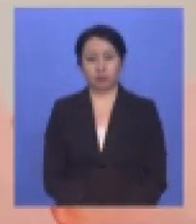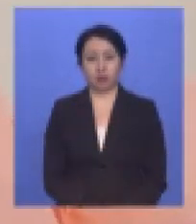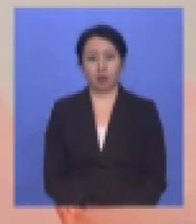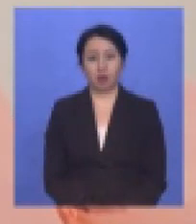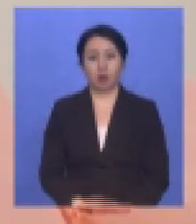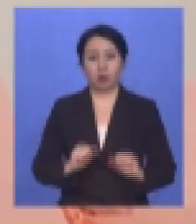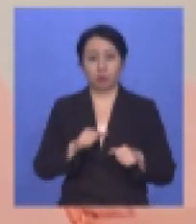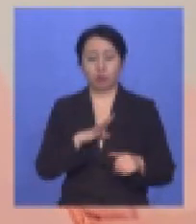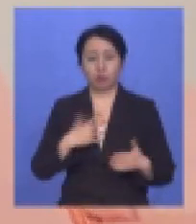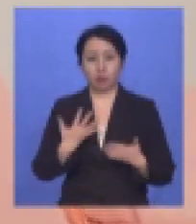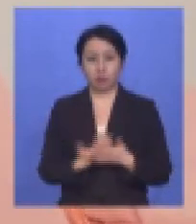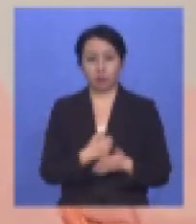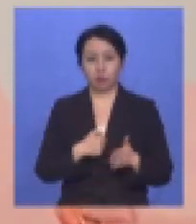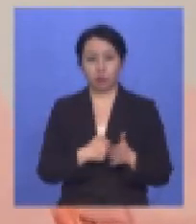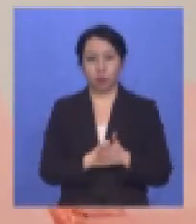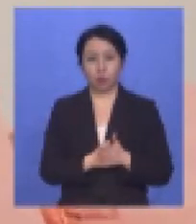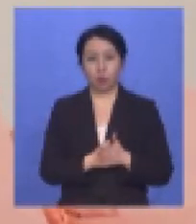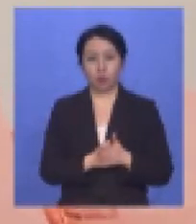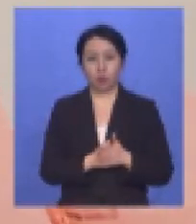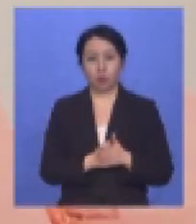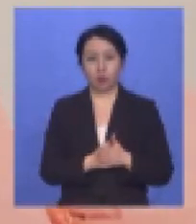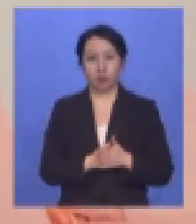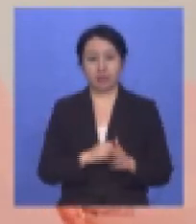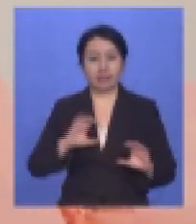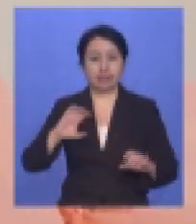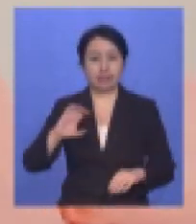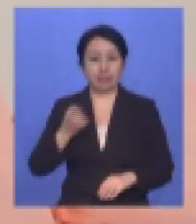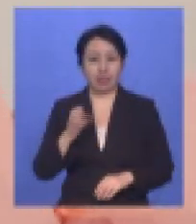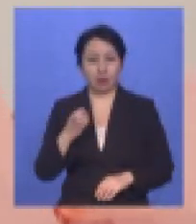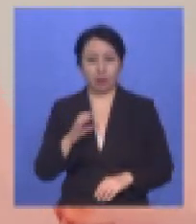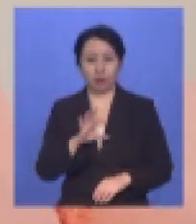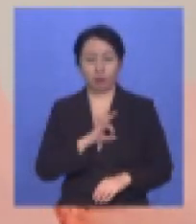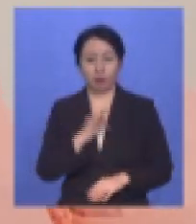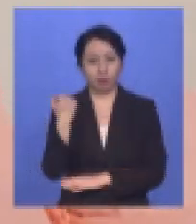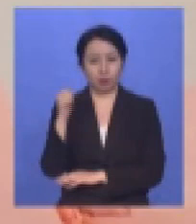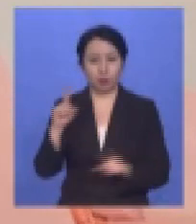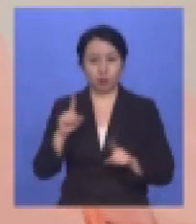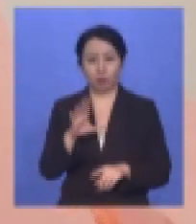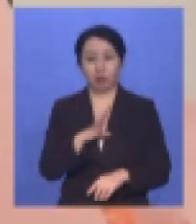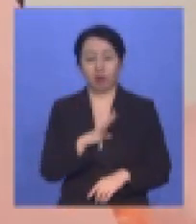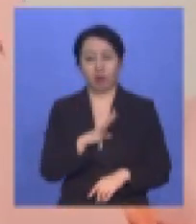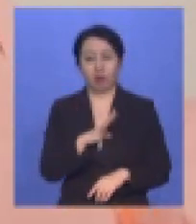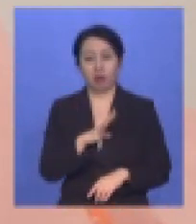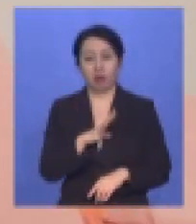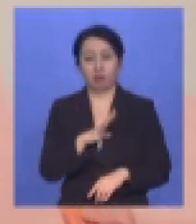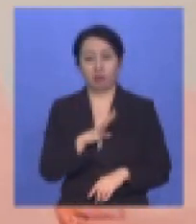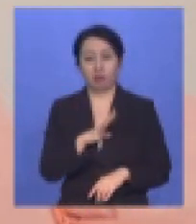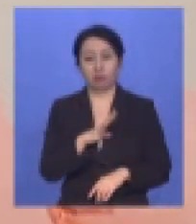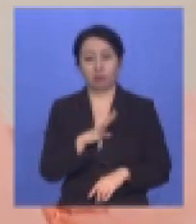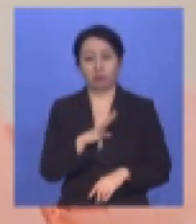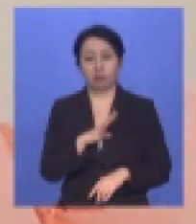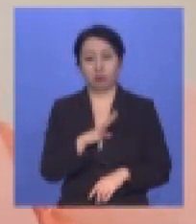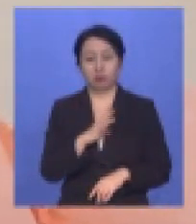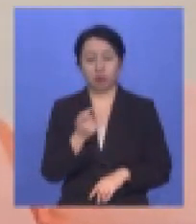Можно было дотянуть, конечно, и до серебряного призера, чтобы был серебряный призер.